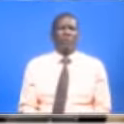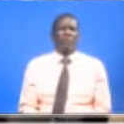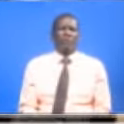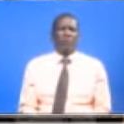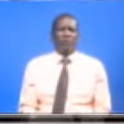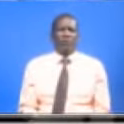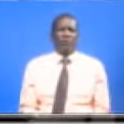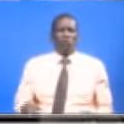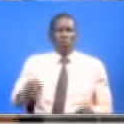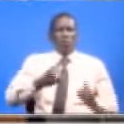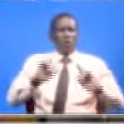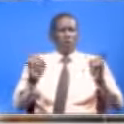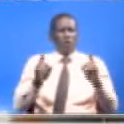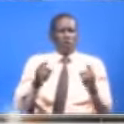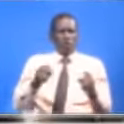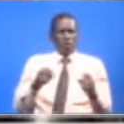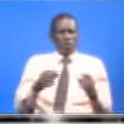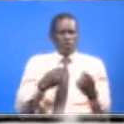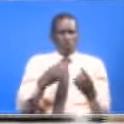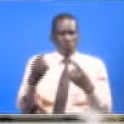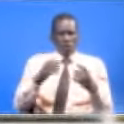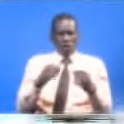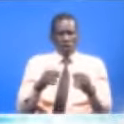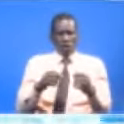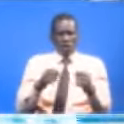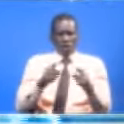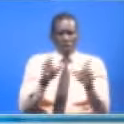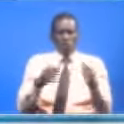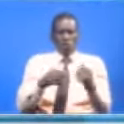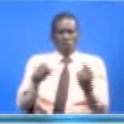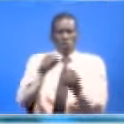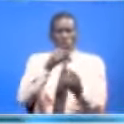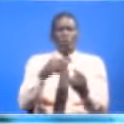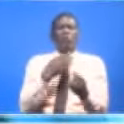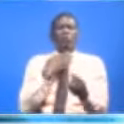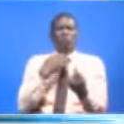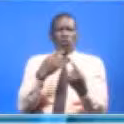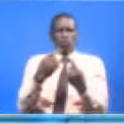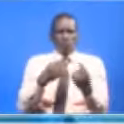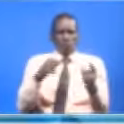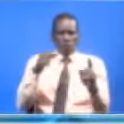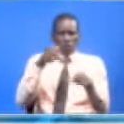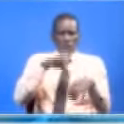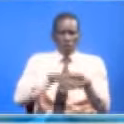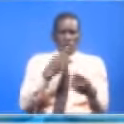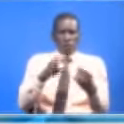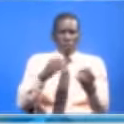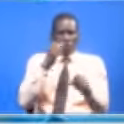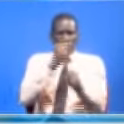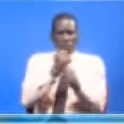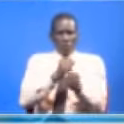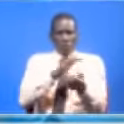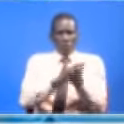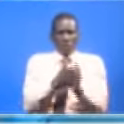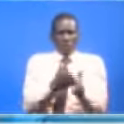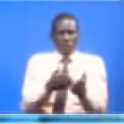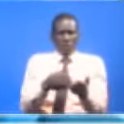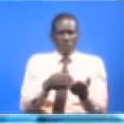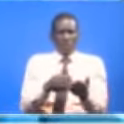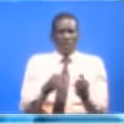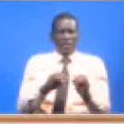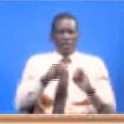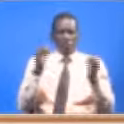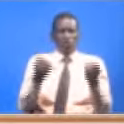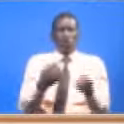We are not speaking the language of where we want to get to. We are talking performance, and then we are talking performance without facilities. For just